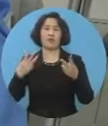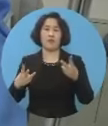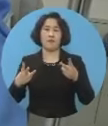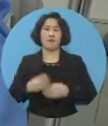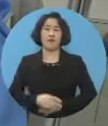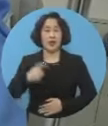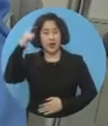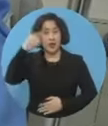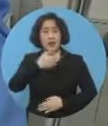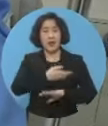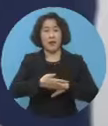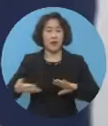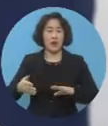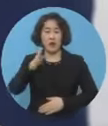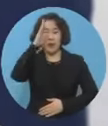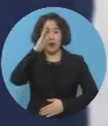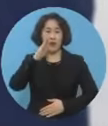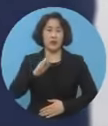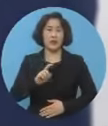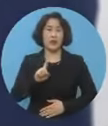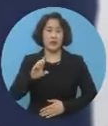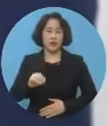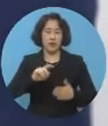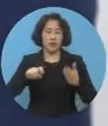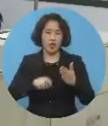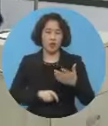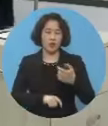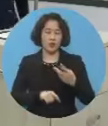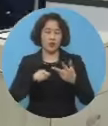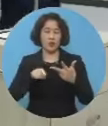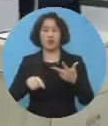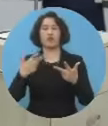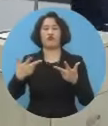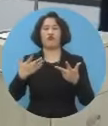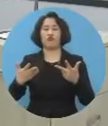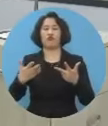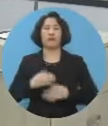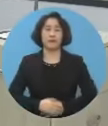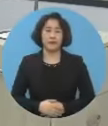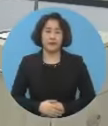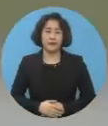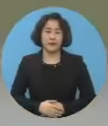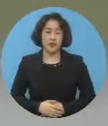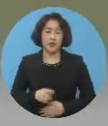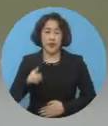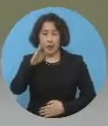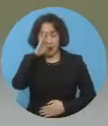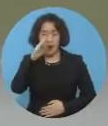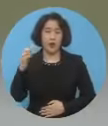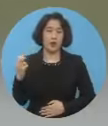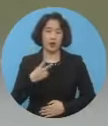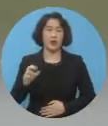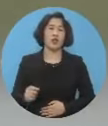명 뇌혈관 질환은 인구 10만명당 67.9 명입니다 심혈관 질환과